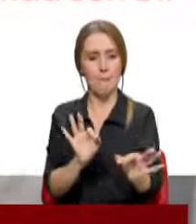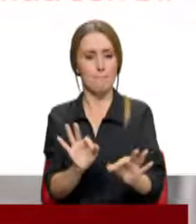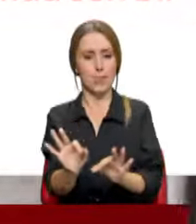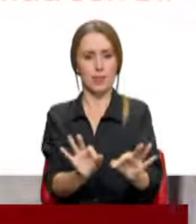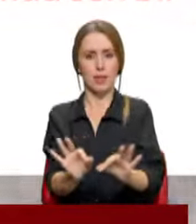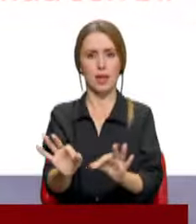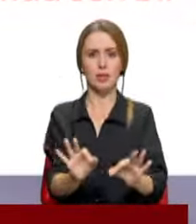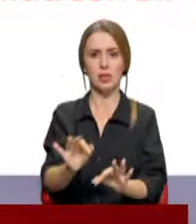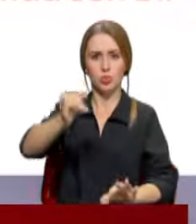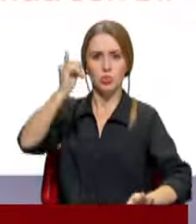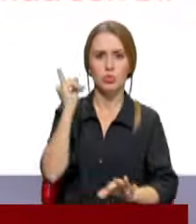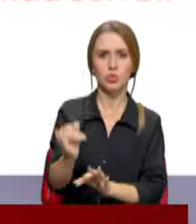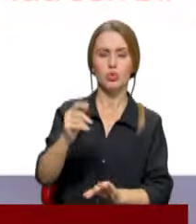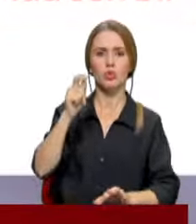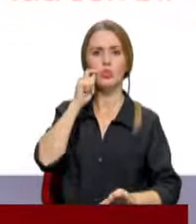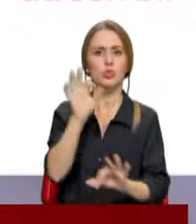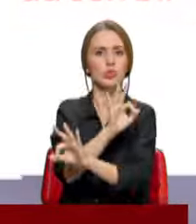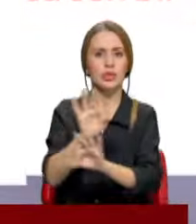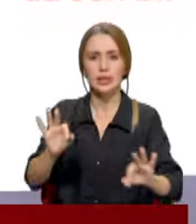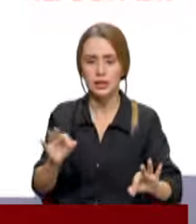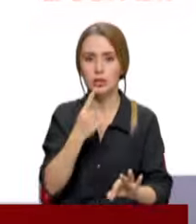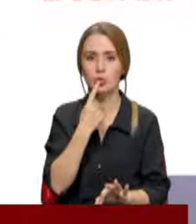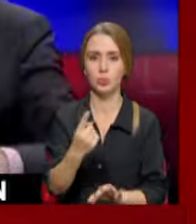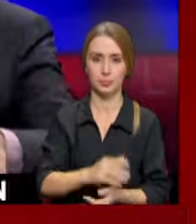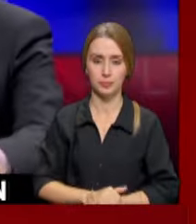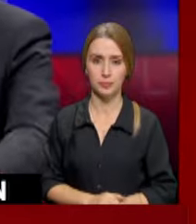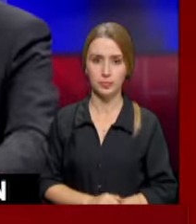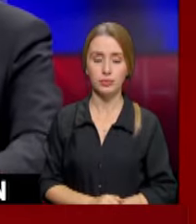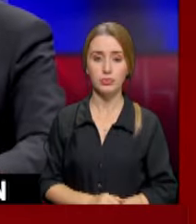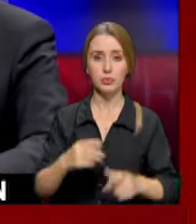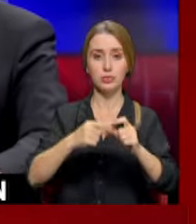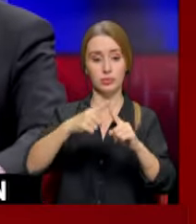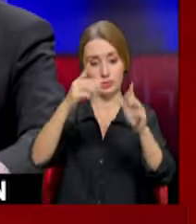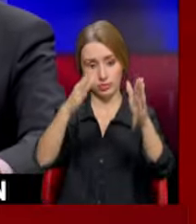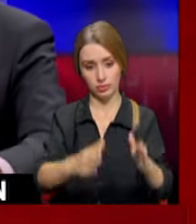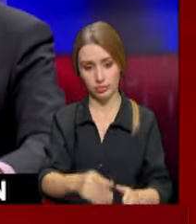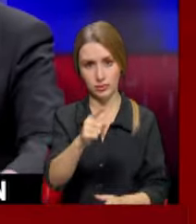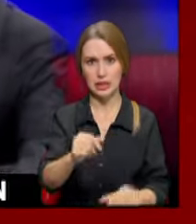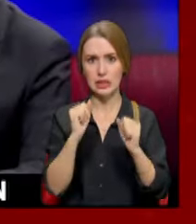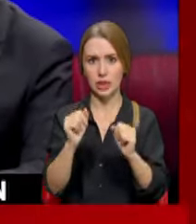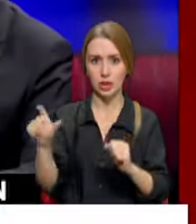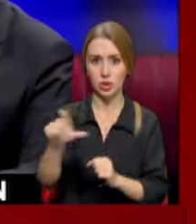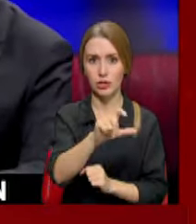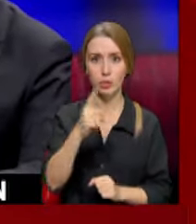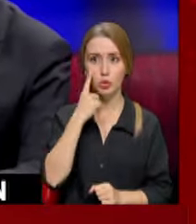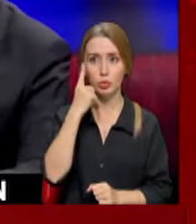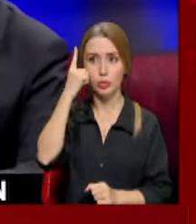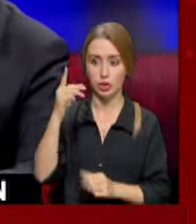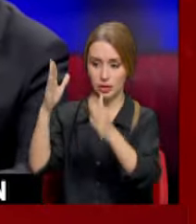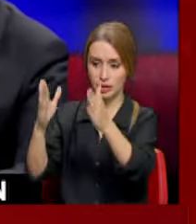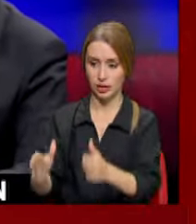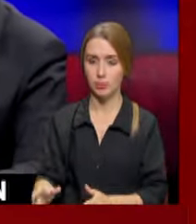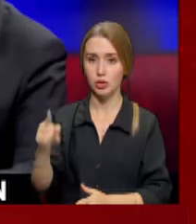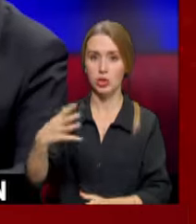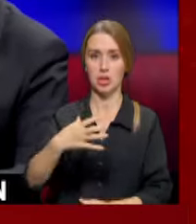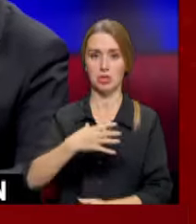kazanı, Sorosçular, münafıklar suçlamaları havada uçuştu. Şamil Tayyar bayağı bir sert girmiş. Cumhurbaşkanımızın